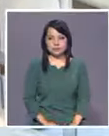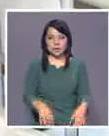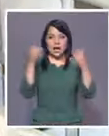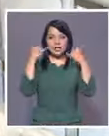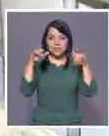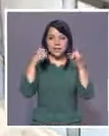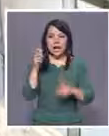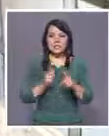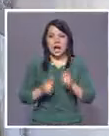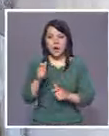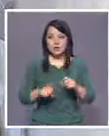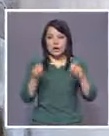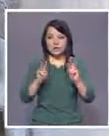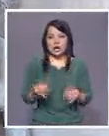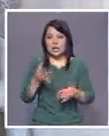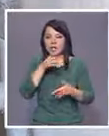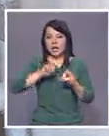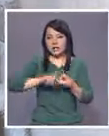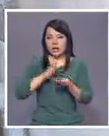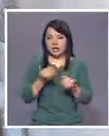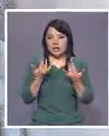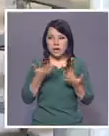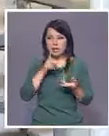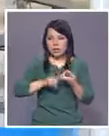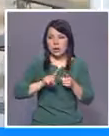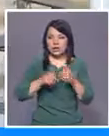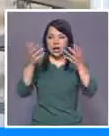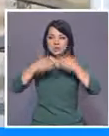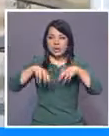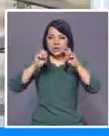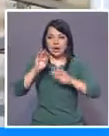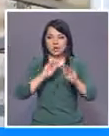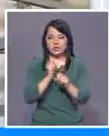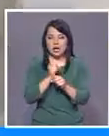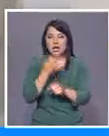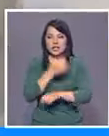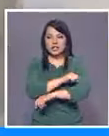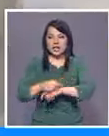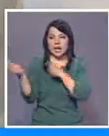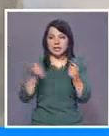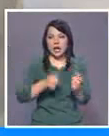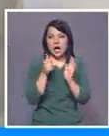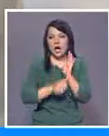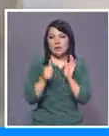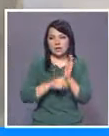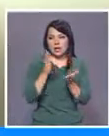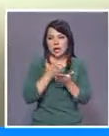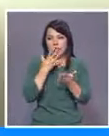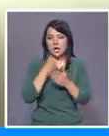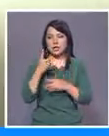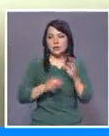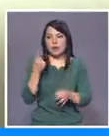Сиыр сауға арналған заманауи аппараттар шетелден жеткізілген. Мұнда бір мезетте 6 сиырды сауатын түрі қойылған. Фермада